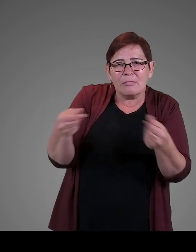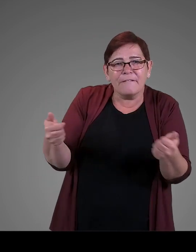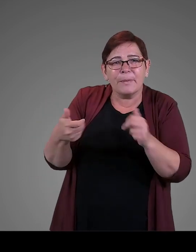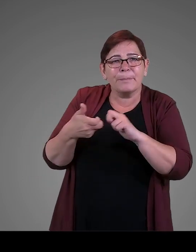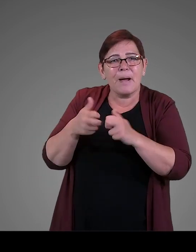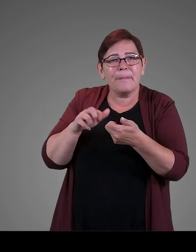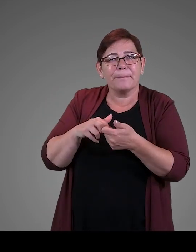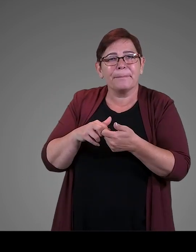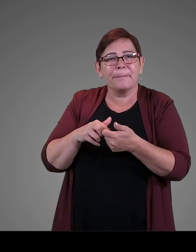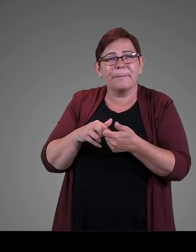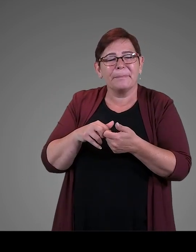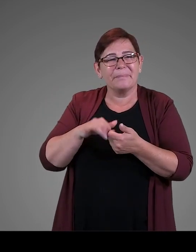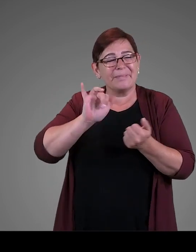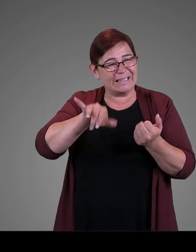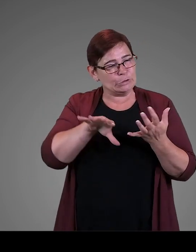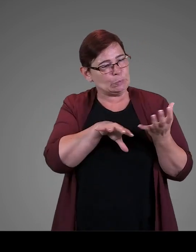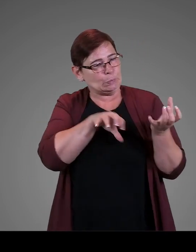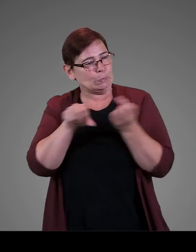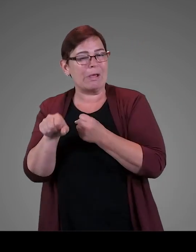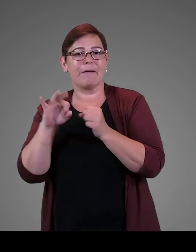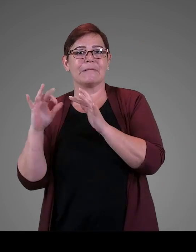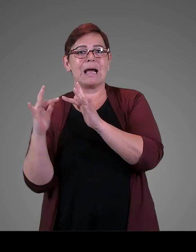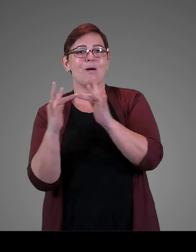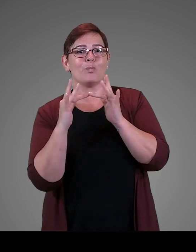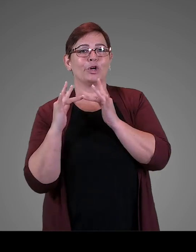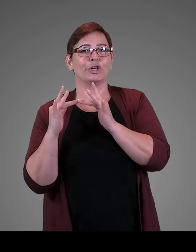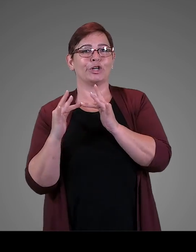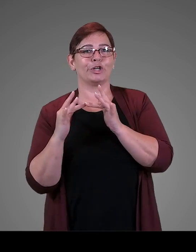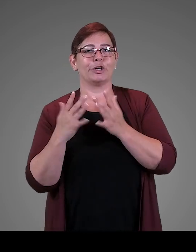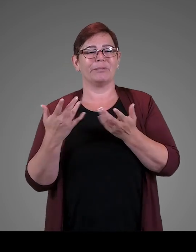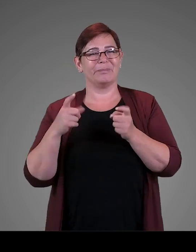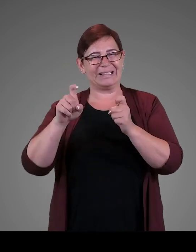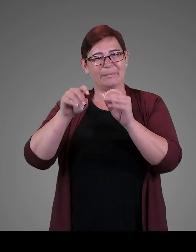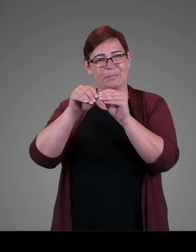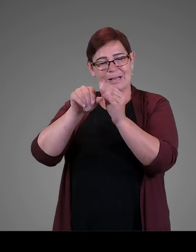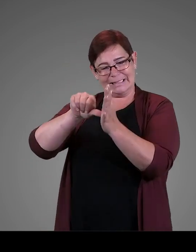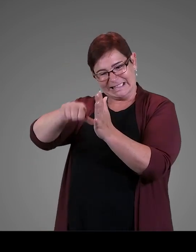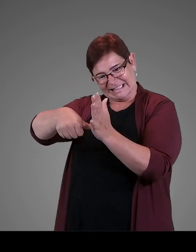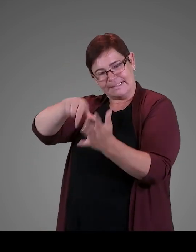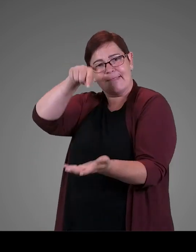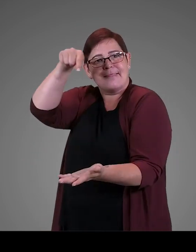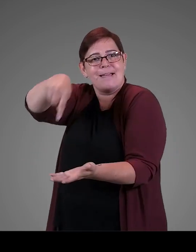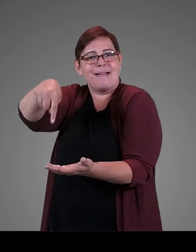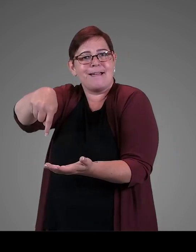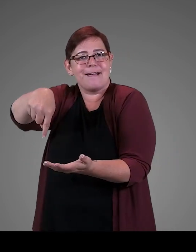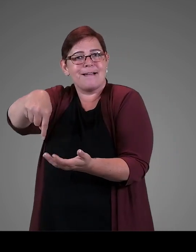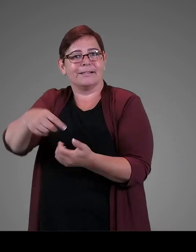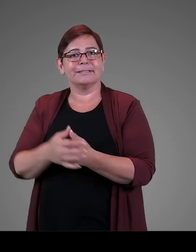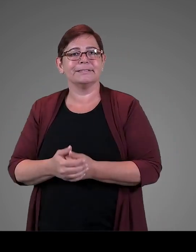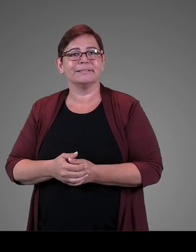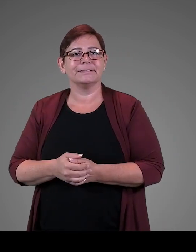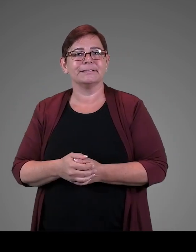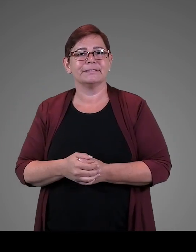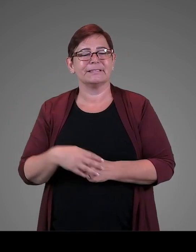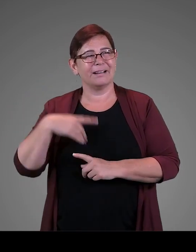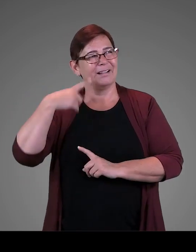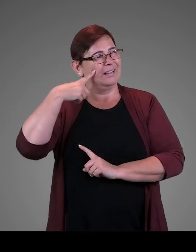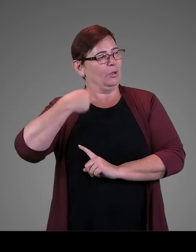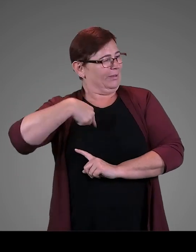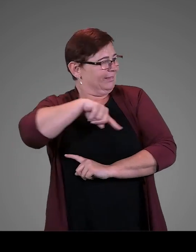problèmes? Donc, c'est aussi cette force-là du réseau. Il faudrait peut-être être en mesure de le mettre plus de l'avant